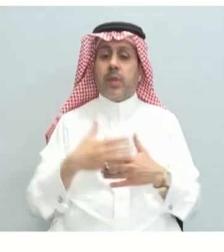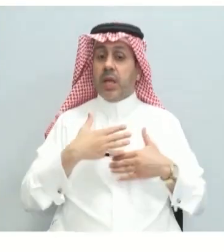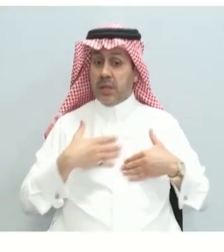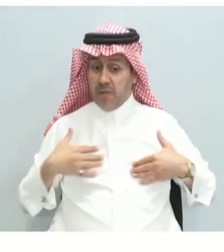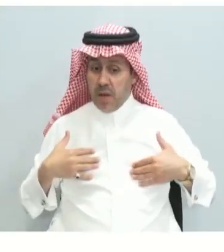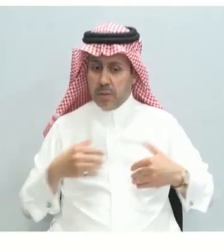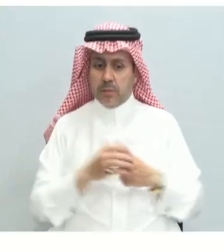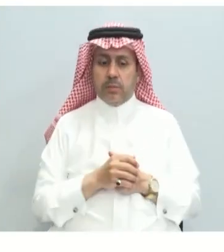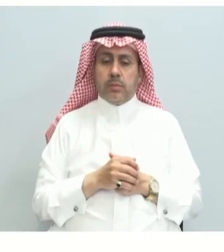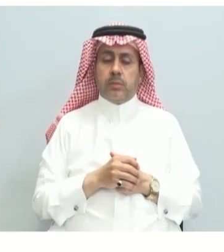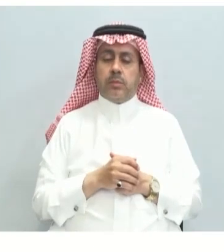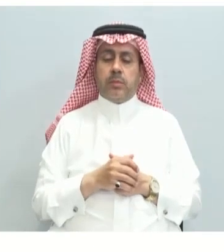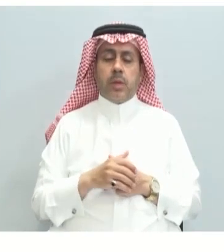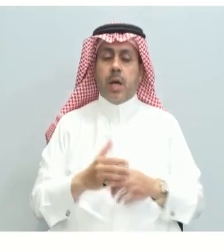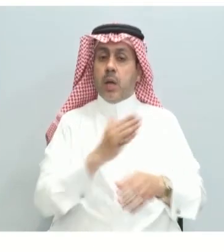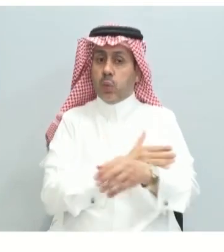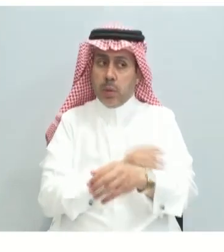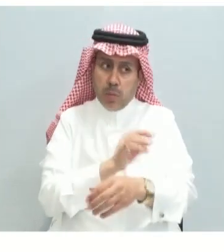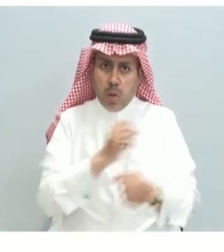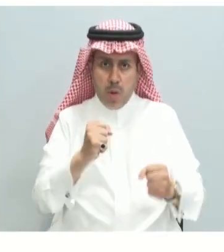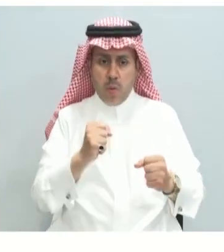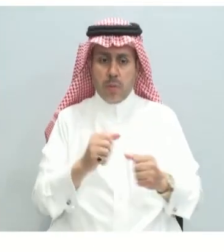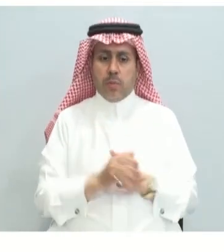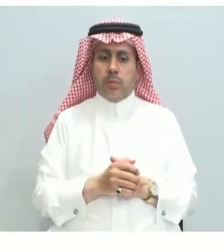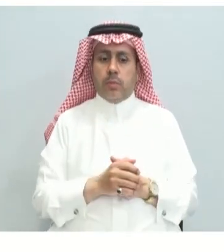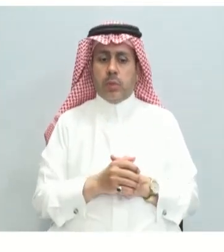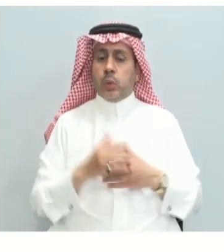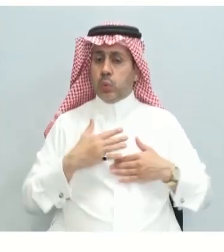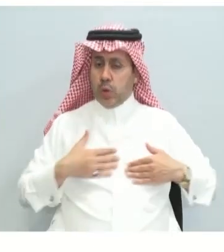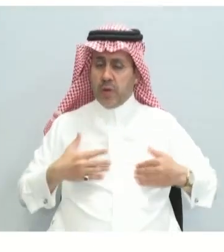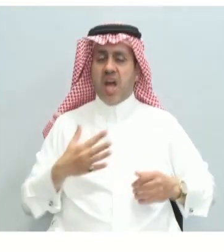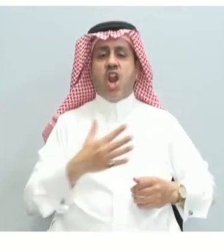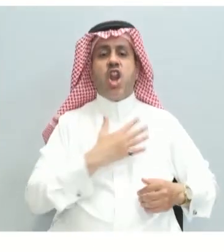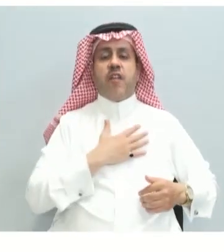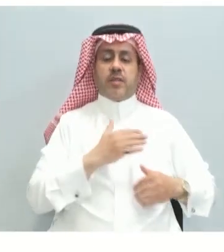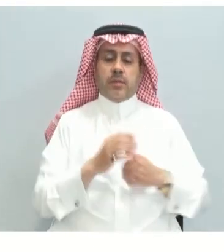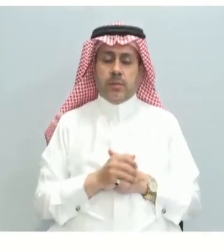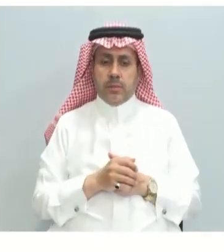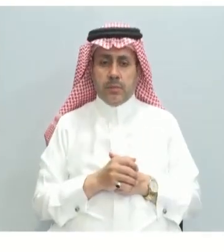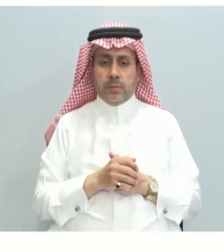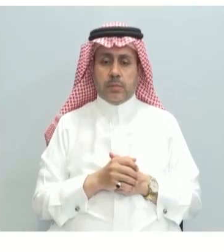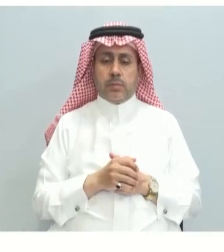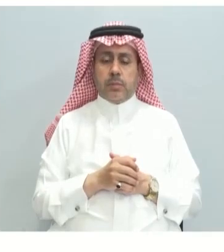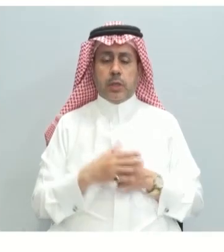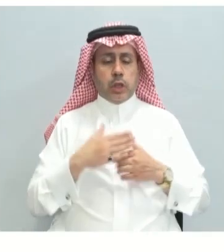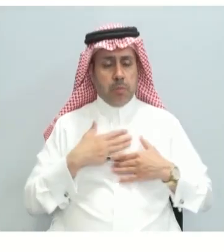فيتفاءل أنه يبرأ من مرضه وتفرح نفسه، هو